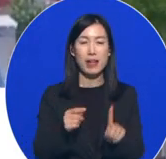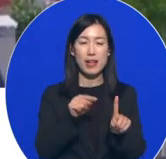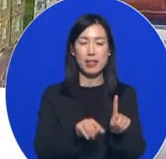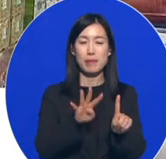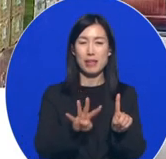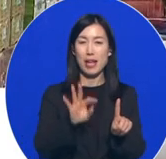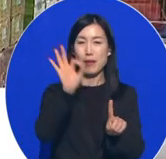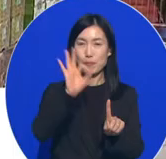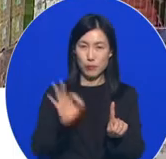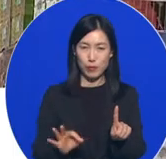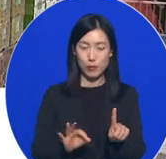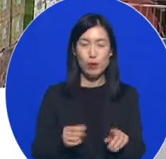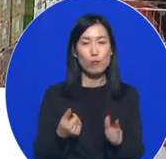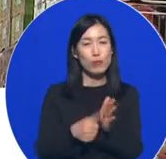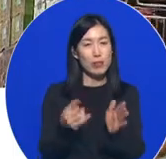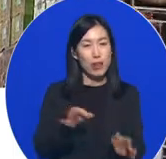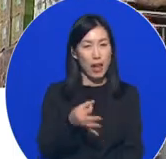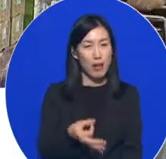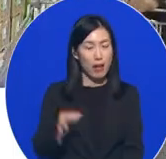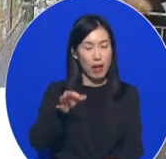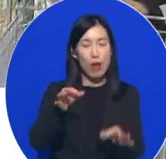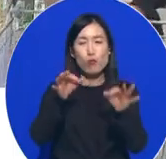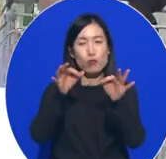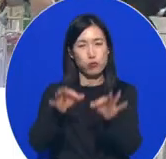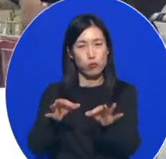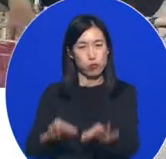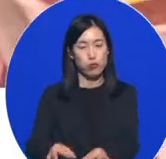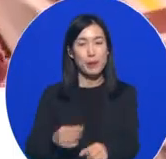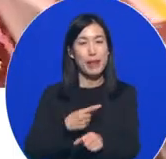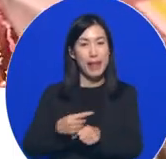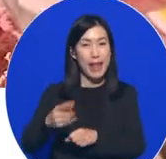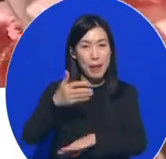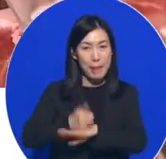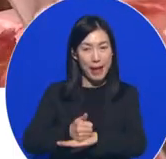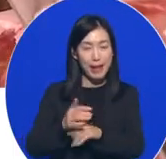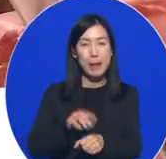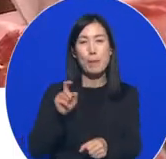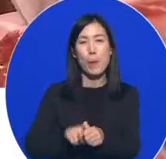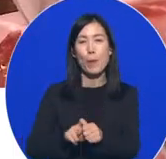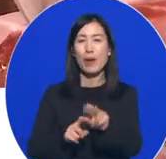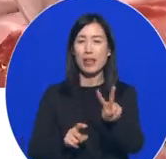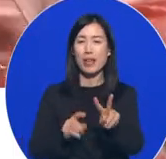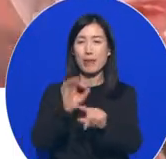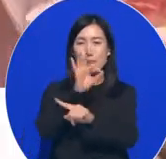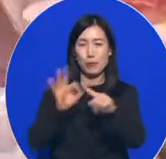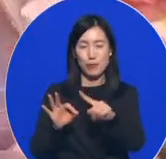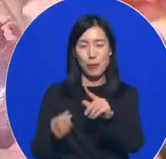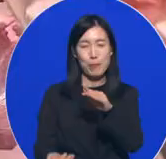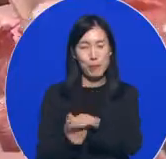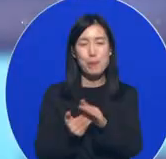유지했고 물가 상승률은 지속 하락해 내년 말 2% 목표치를 달성한다고